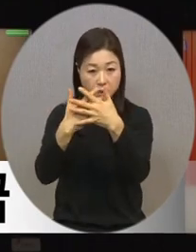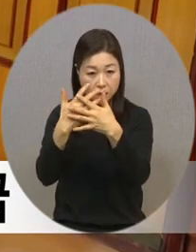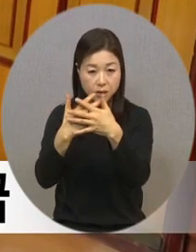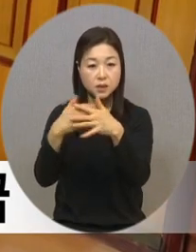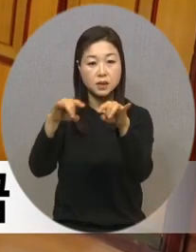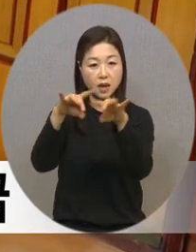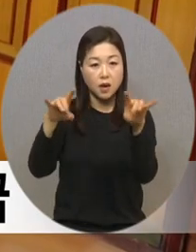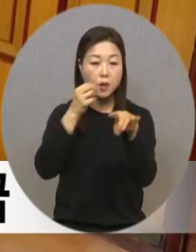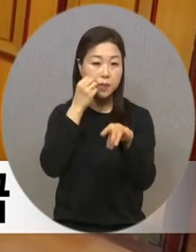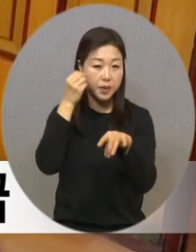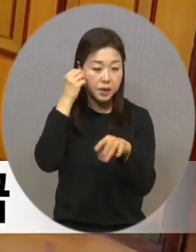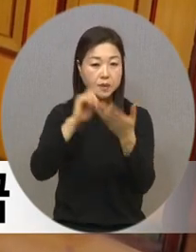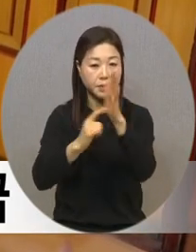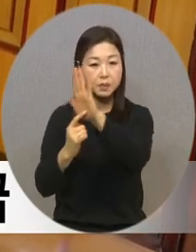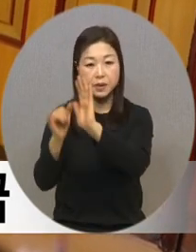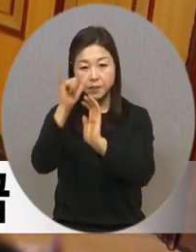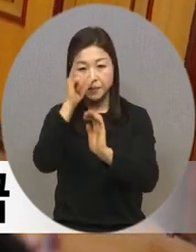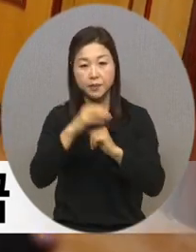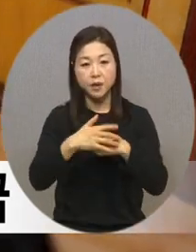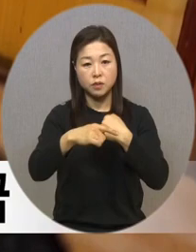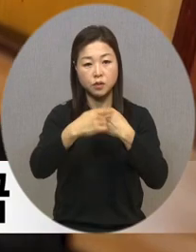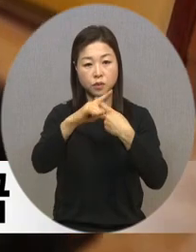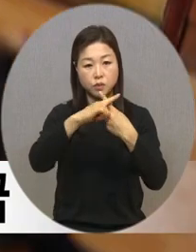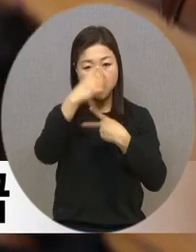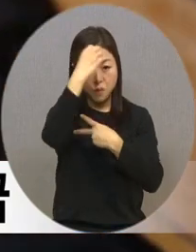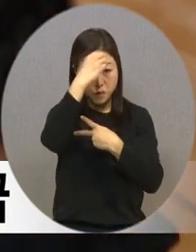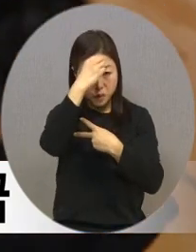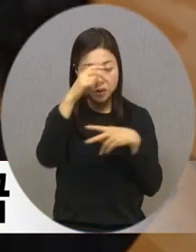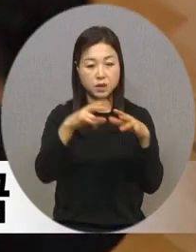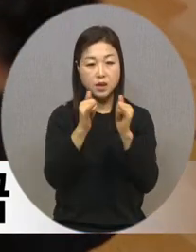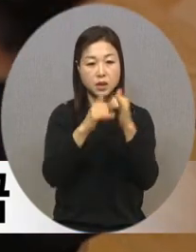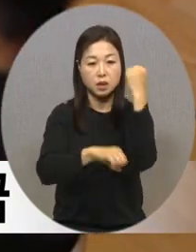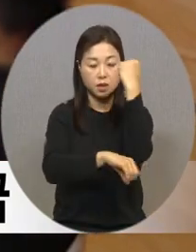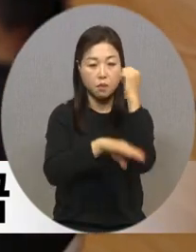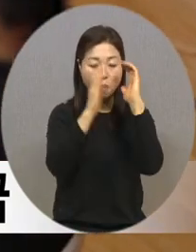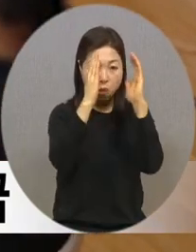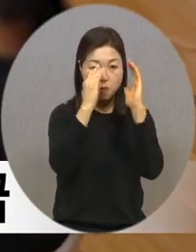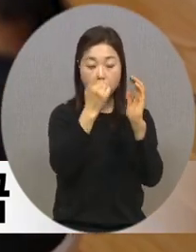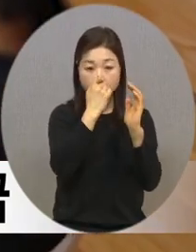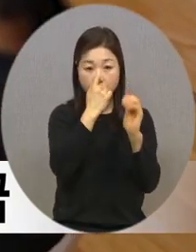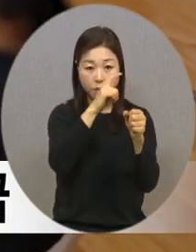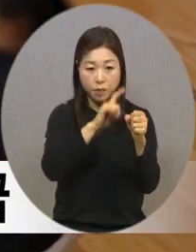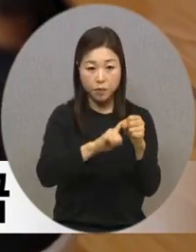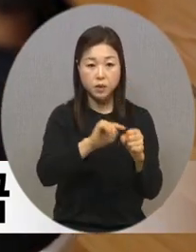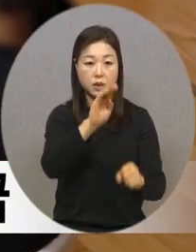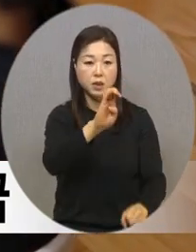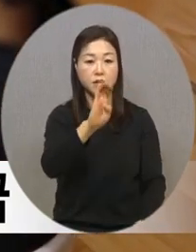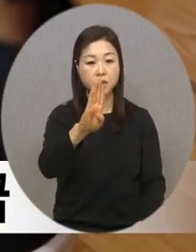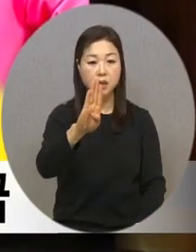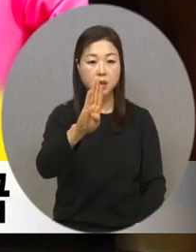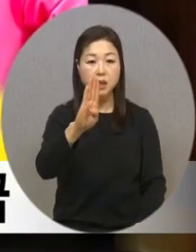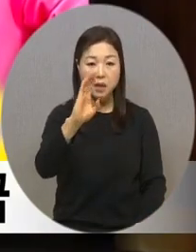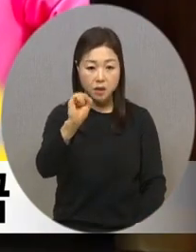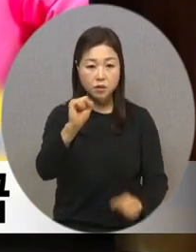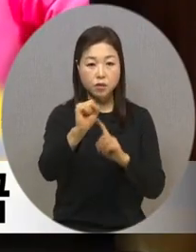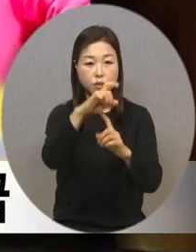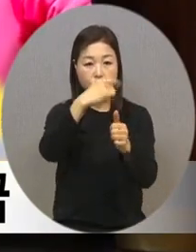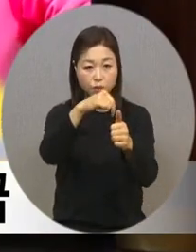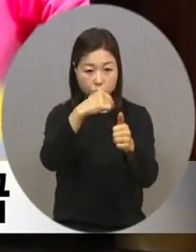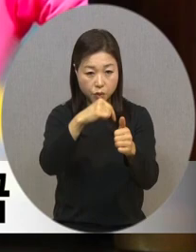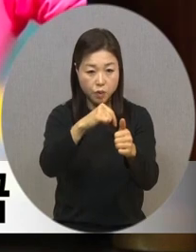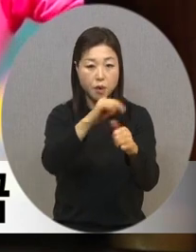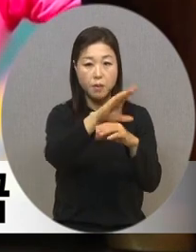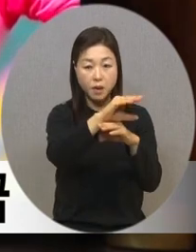겁니다. 이와 함께 초중고교 장애인의 기본 학습권 보장을 위해 EBS 교육방송물을 폐쇄